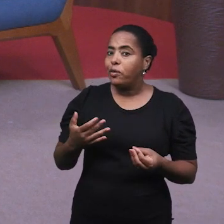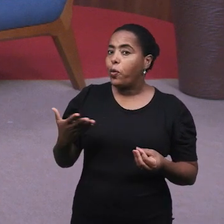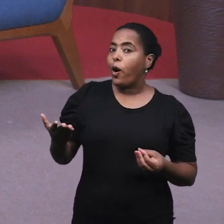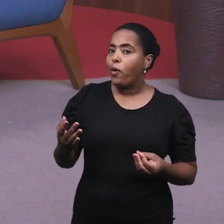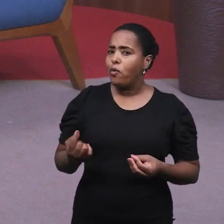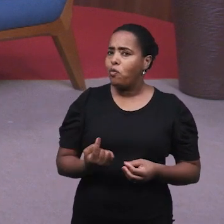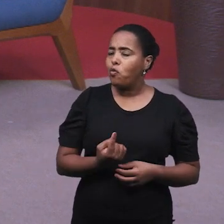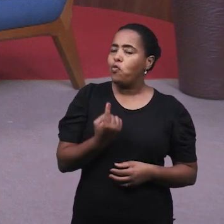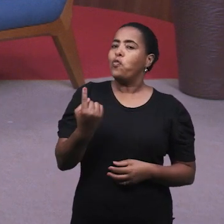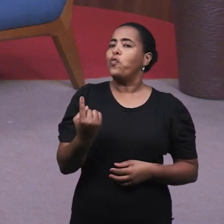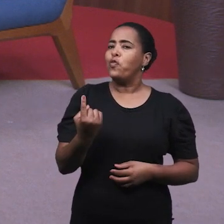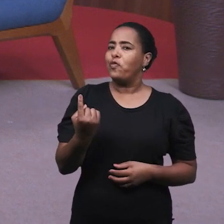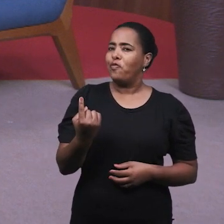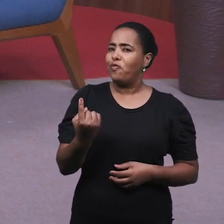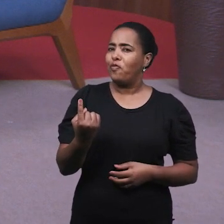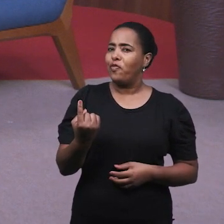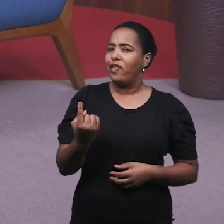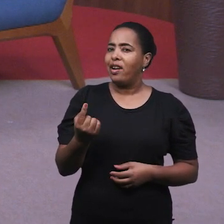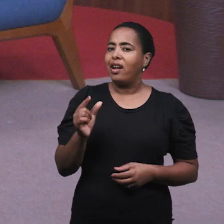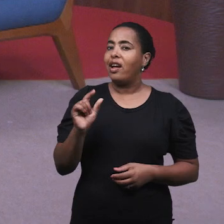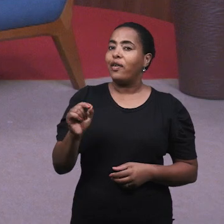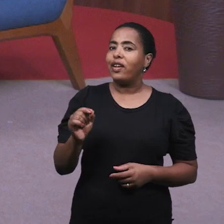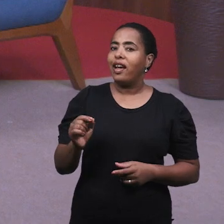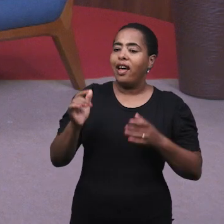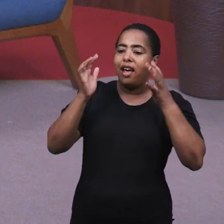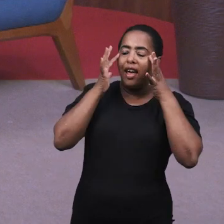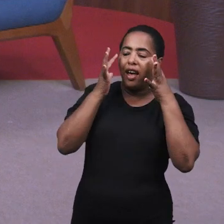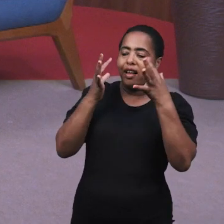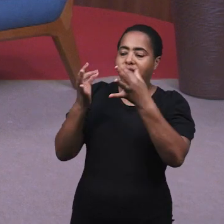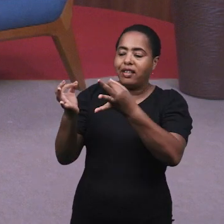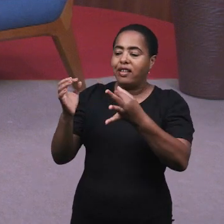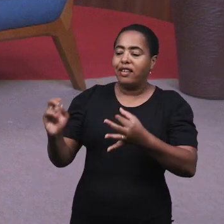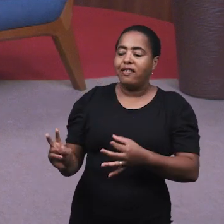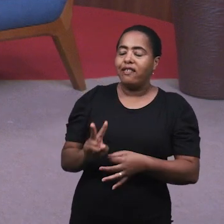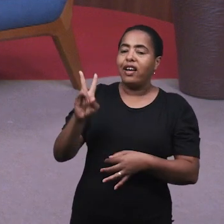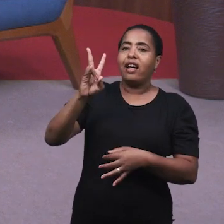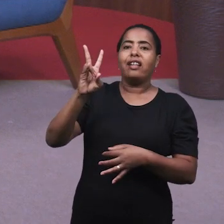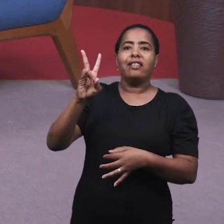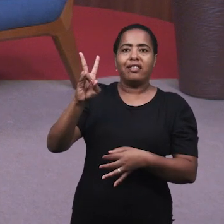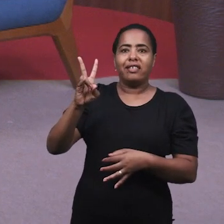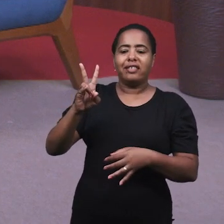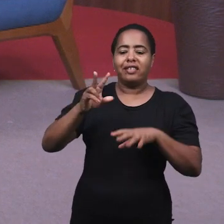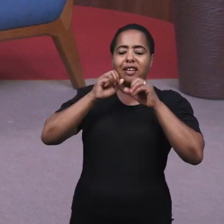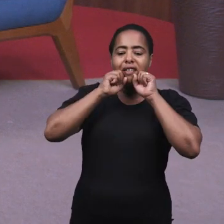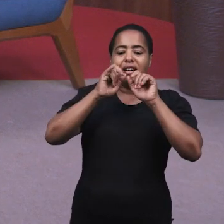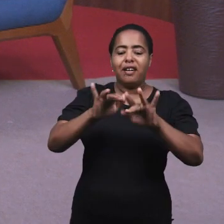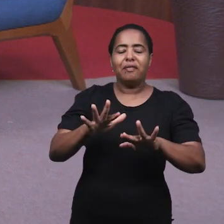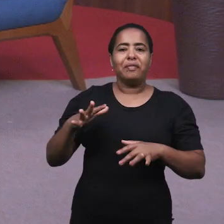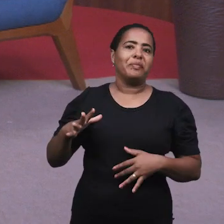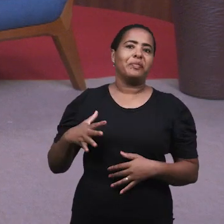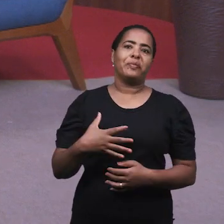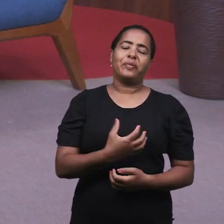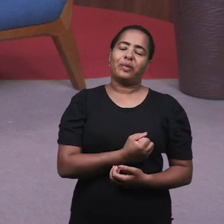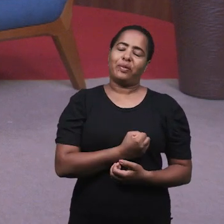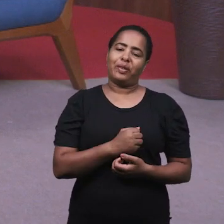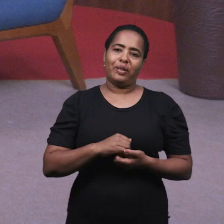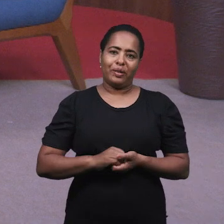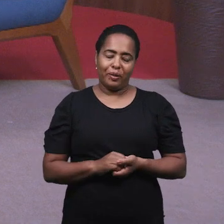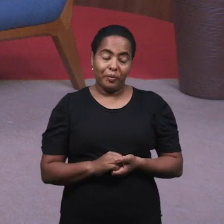seule façon, une seule manière, c'est donner, faire attention et donner la valeur à ce si grand